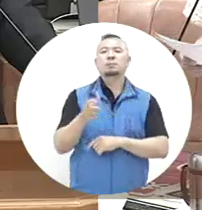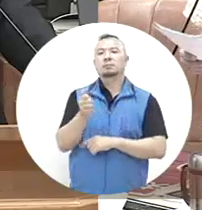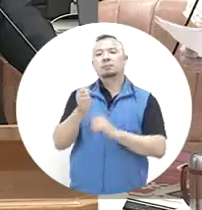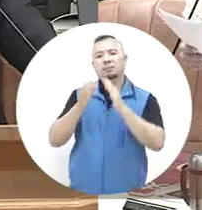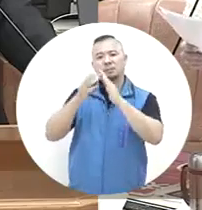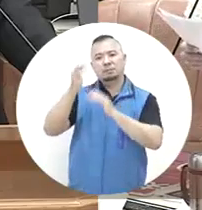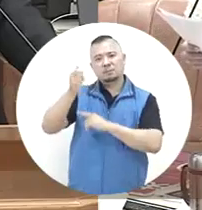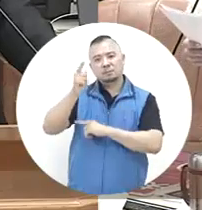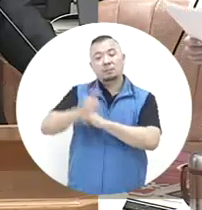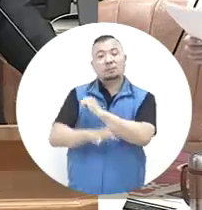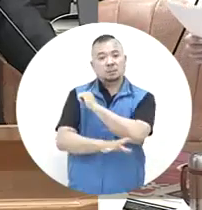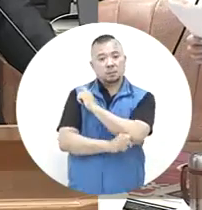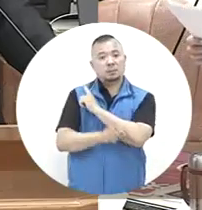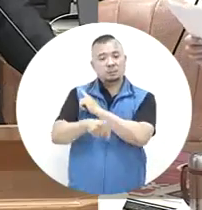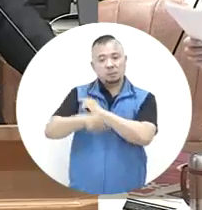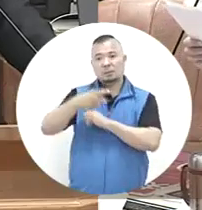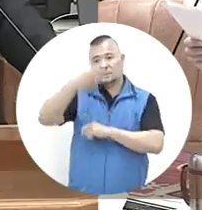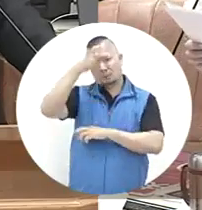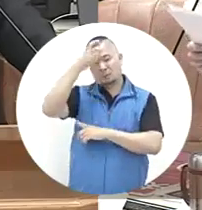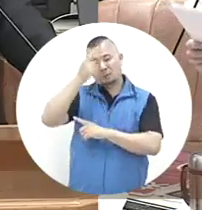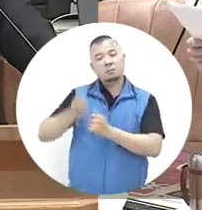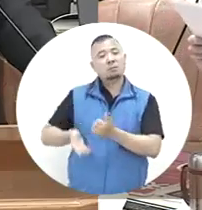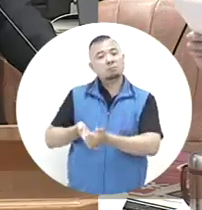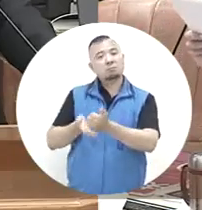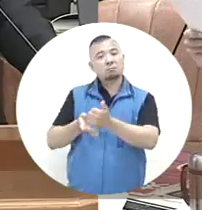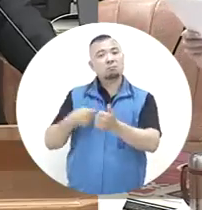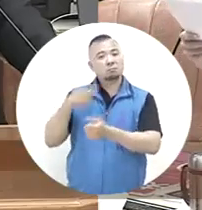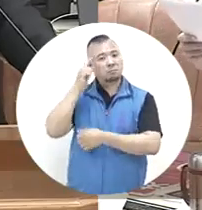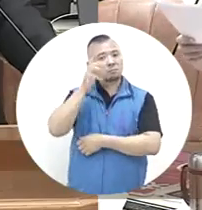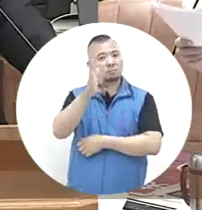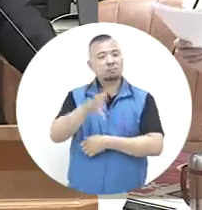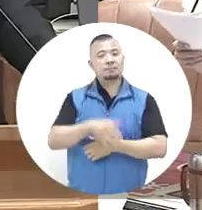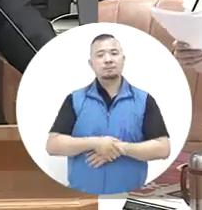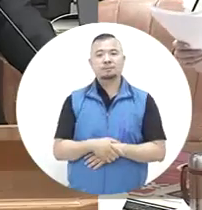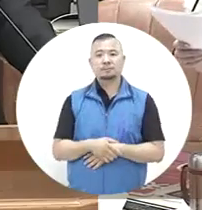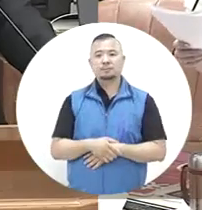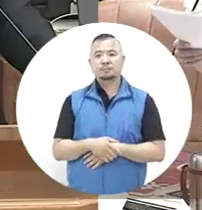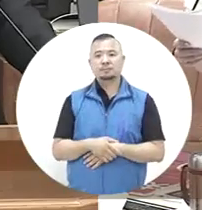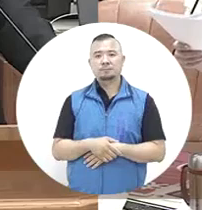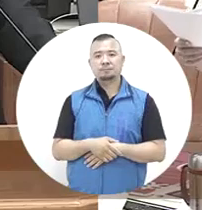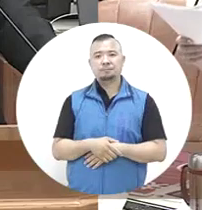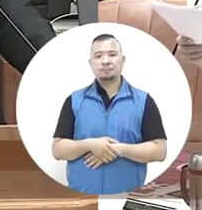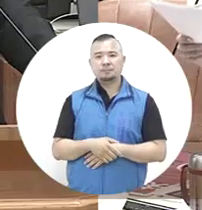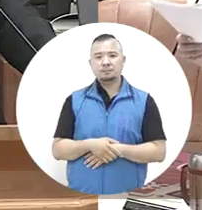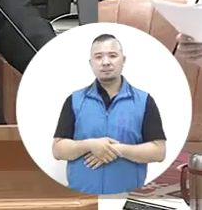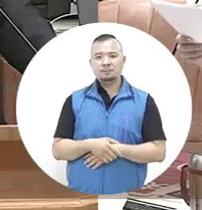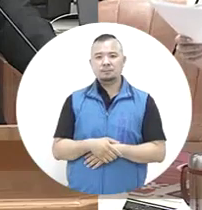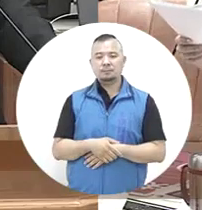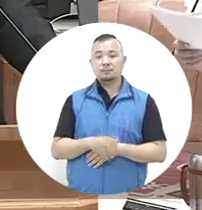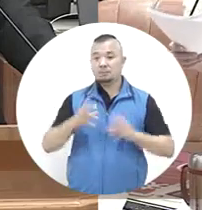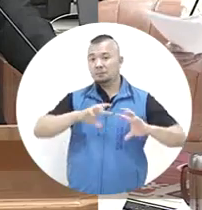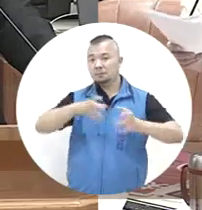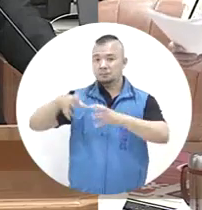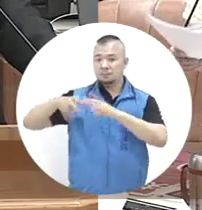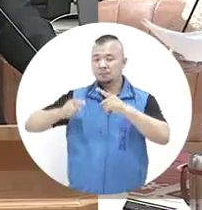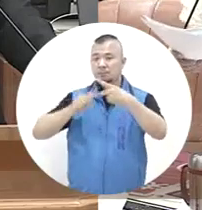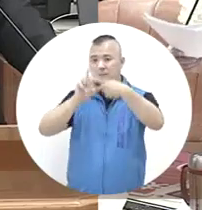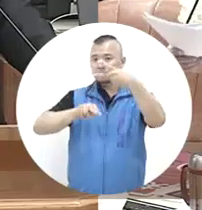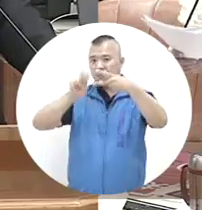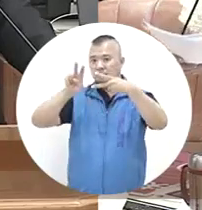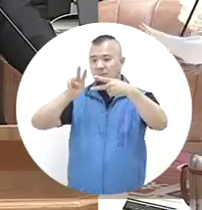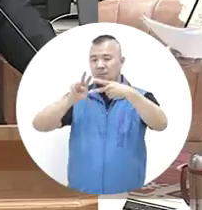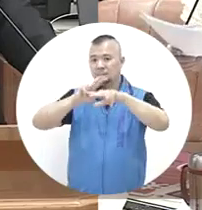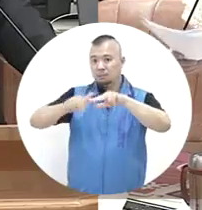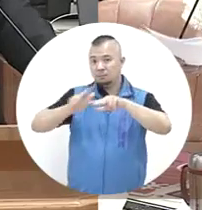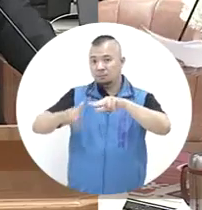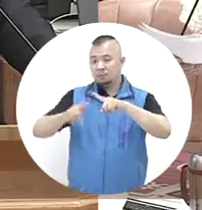员警有这么多的鼓励。再来我想问的是市长，在这次哦，这个国际刑警组织当然是协助我